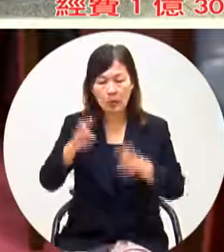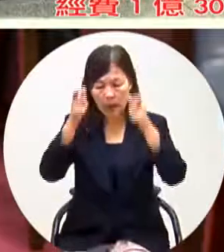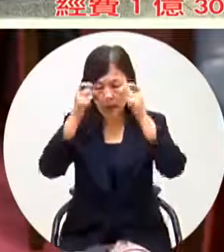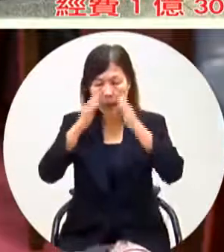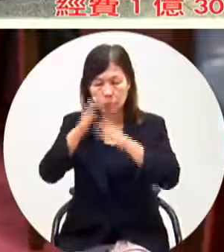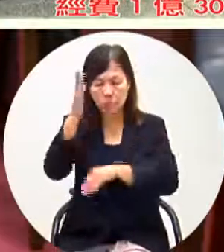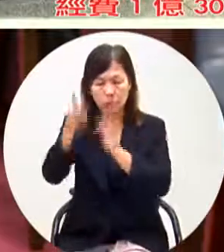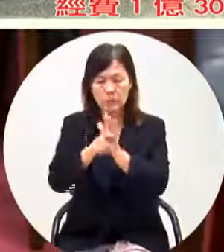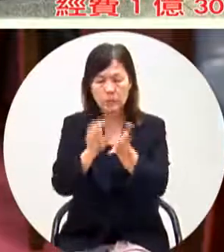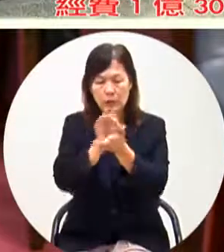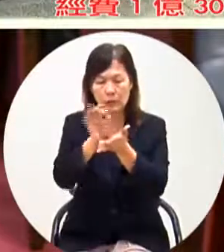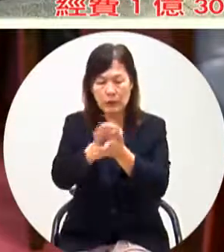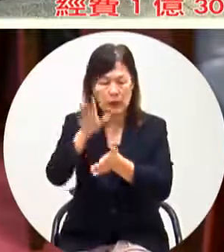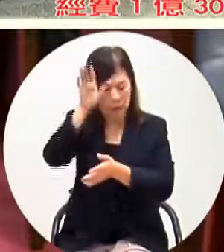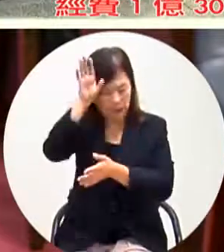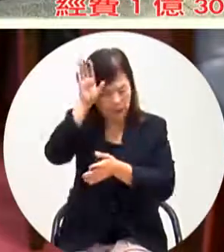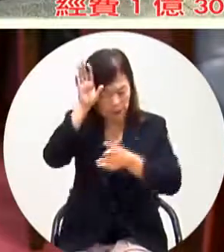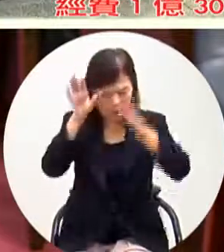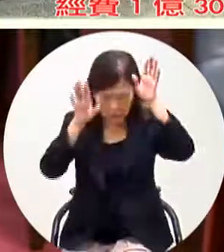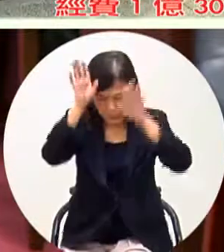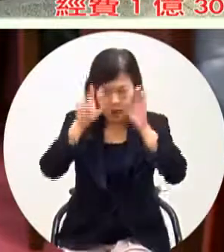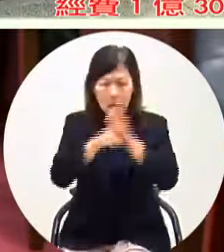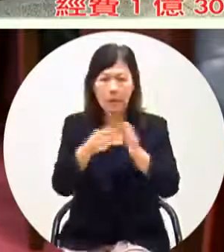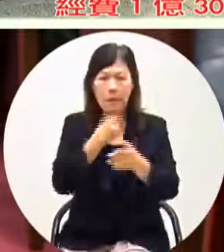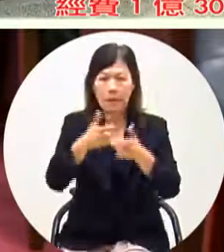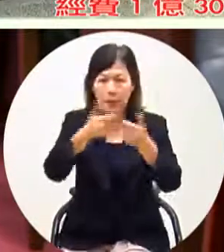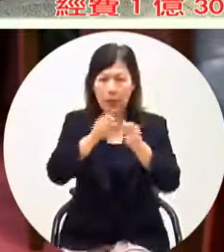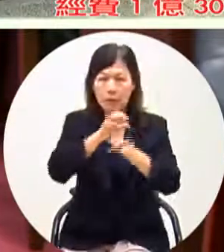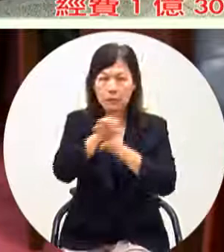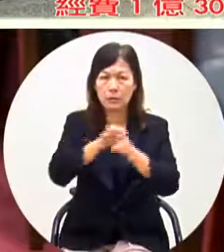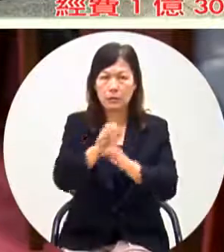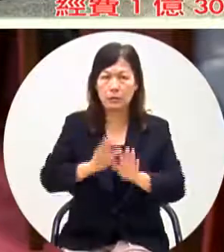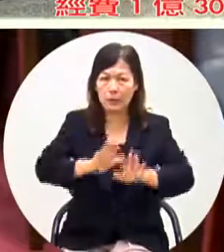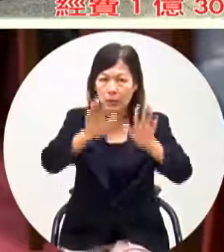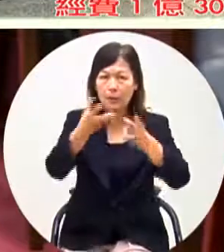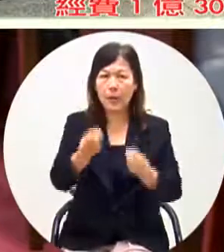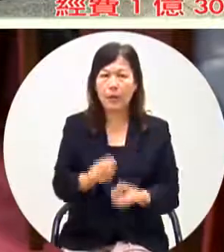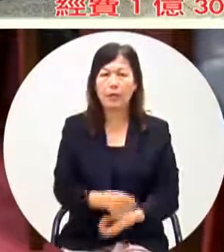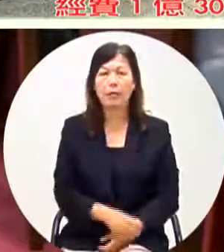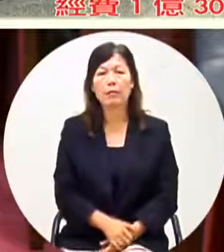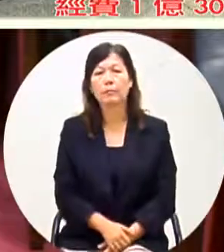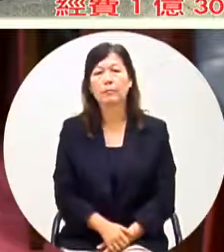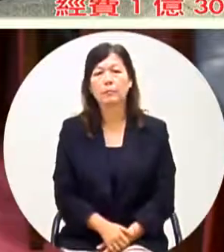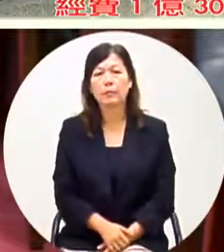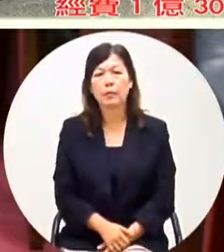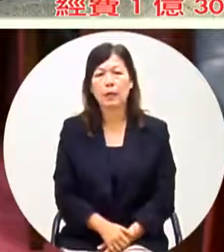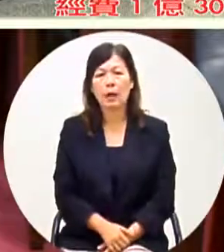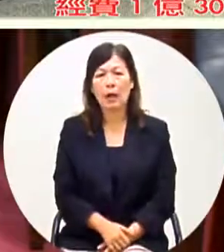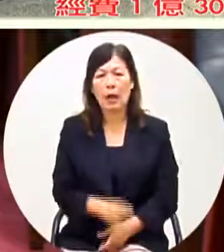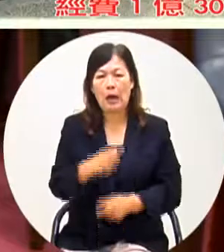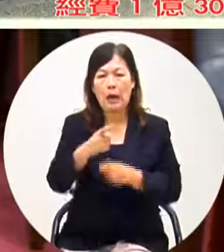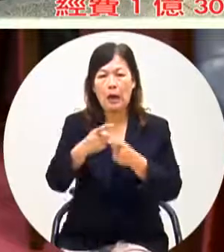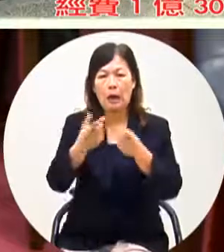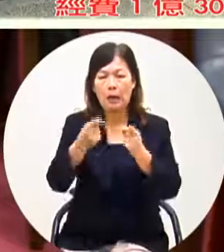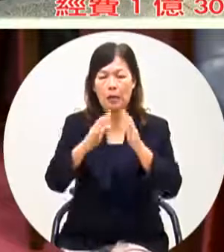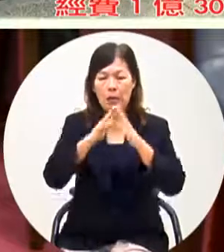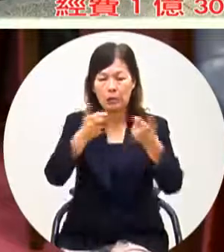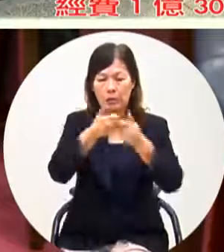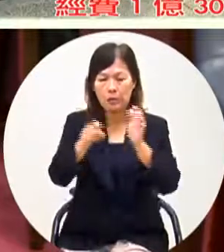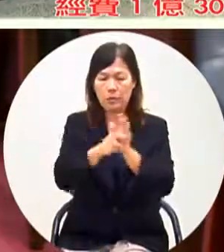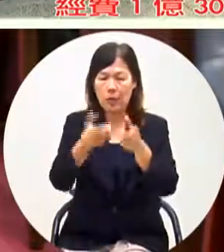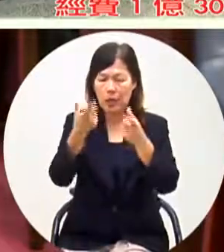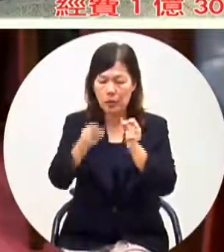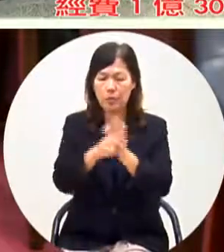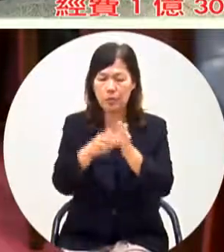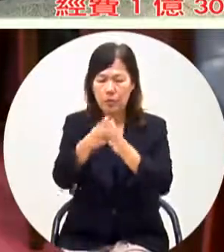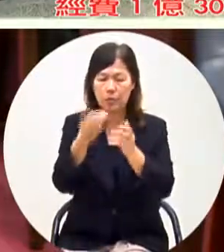有符合我们的经济效益，议员还是必须要有这样的一个义务，要让百姓